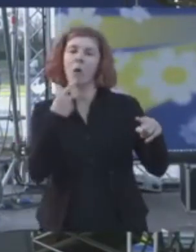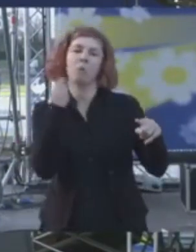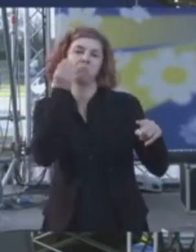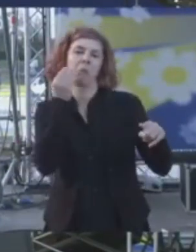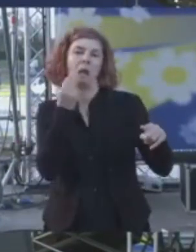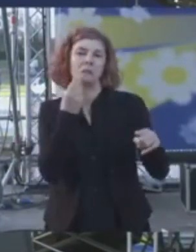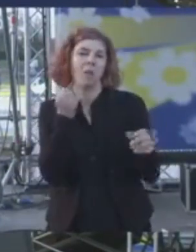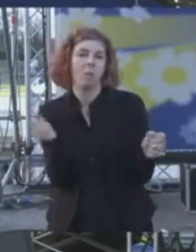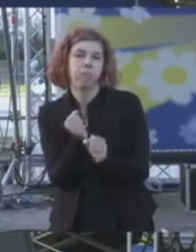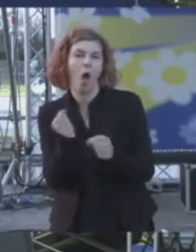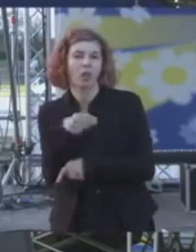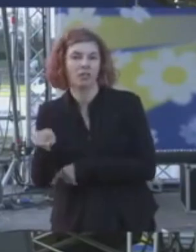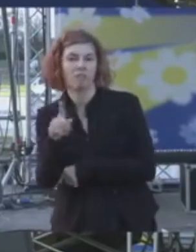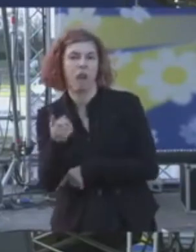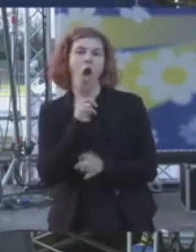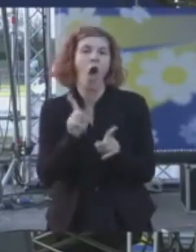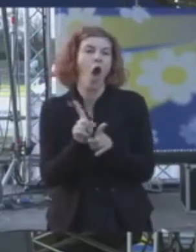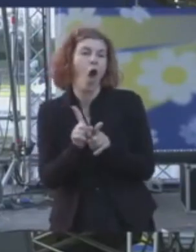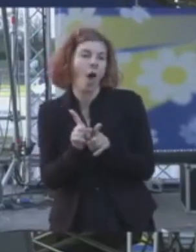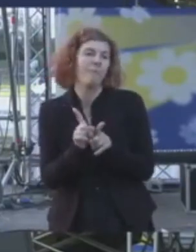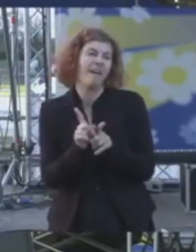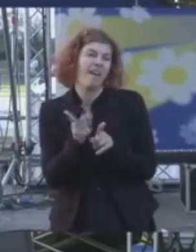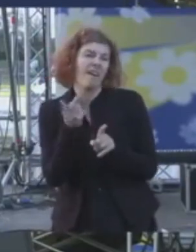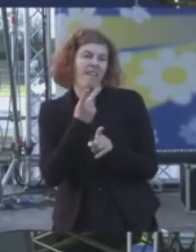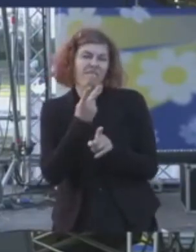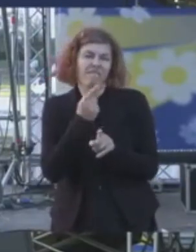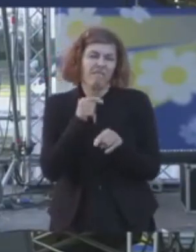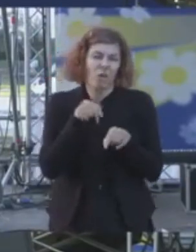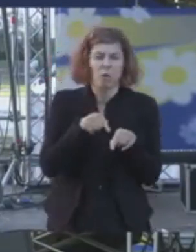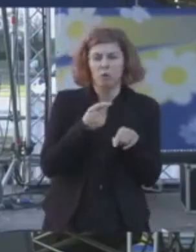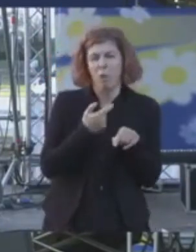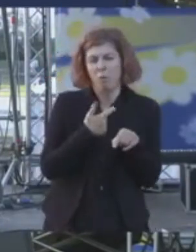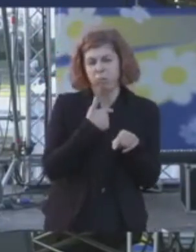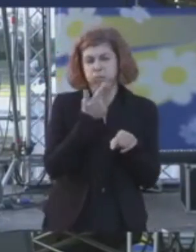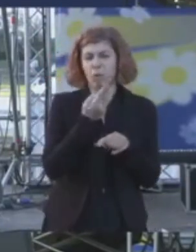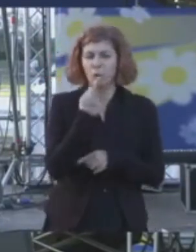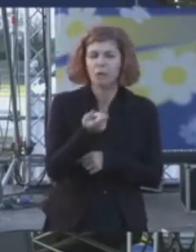po', è un po' brutto da dire per chi vuole privatizzare tutto.